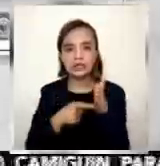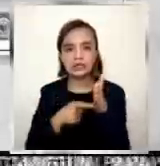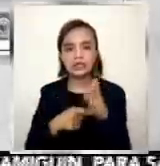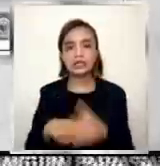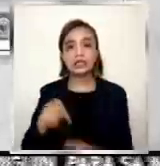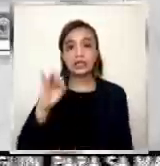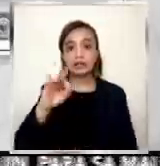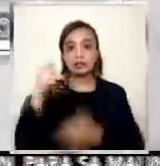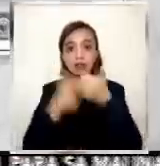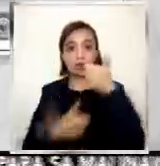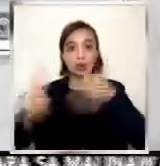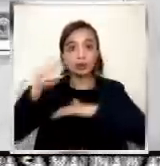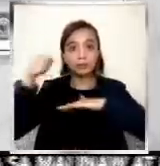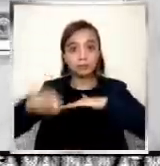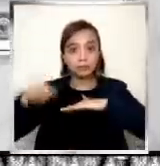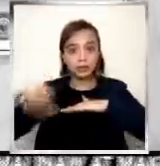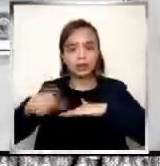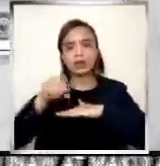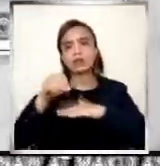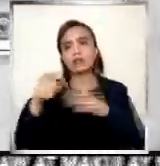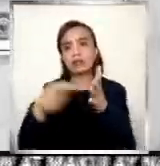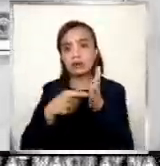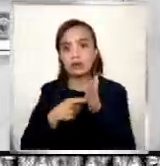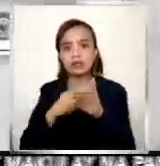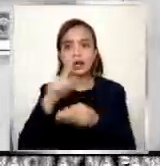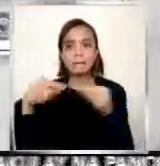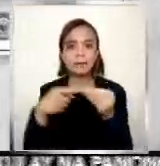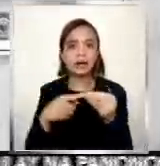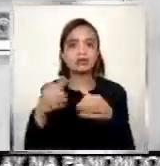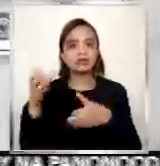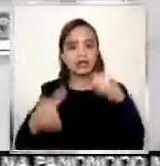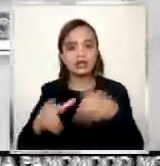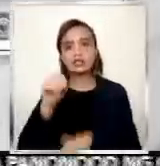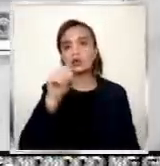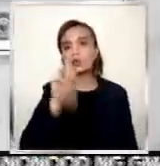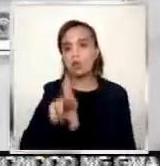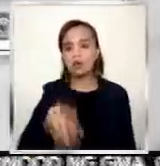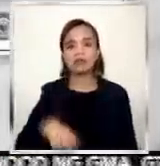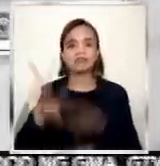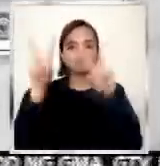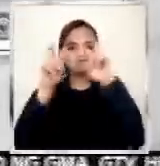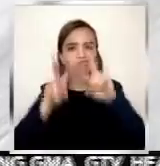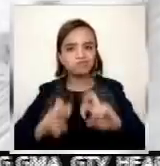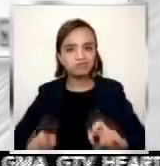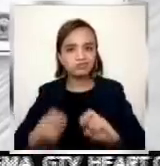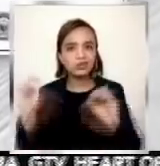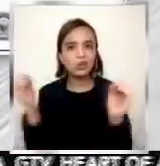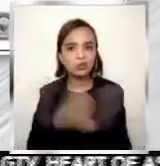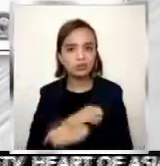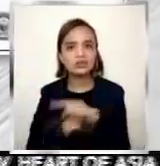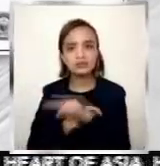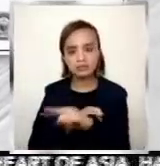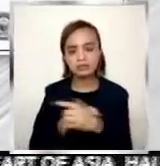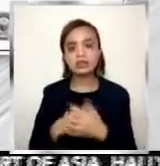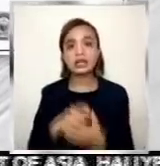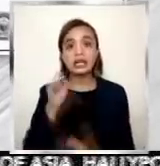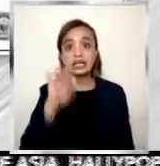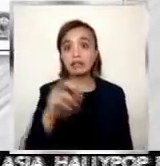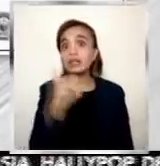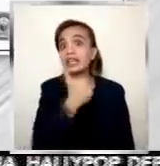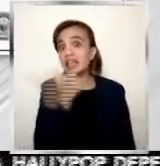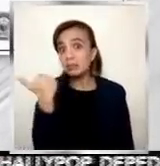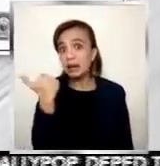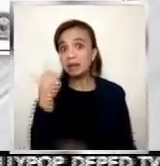isang pending case o kung galing ang request sa Field Investigation Unit ng Office of the Ombudsman. Kung ibang tao naman ang